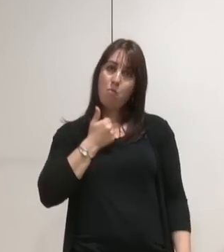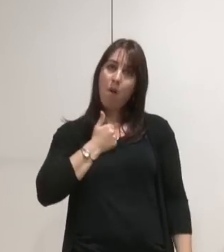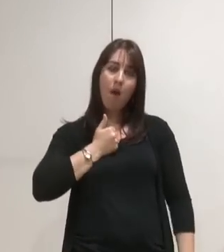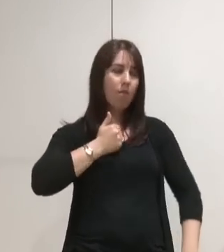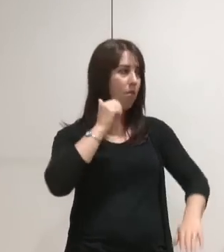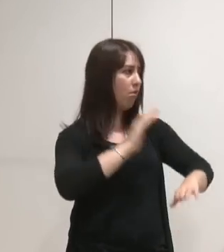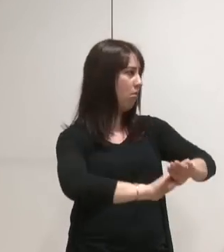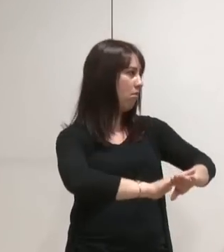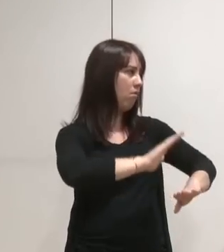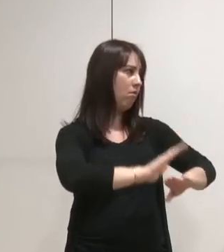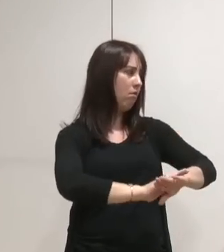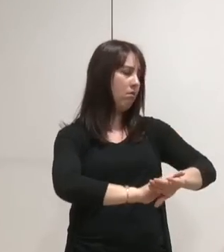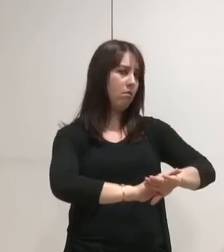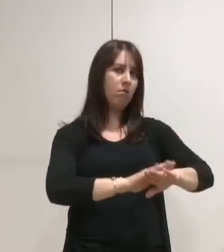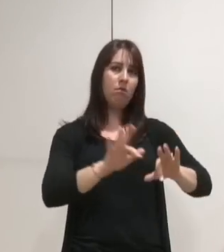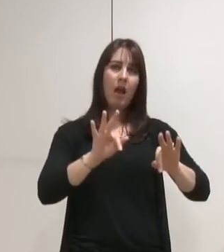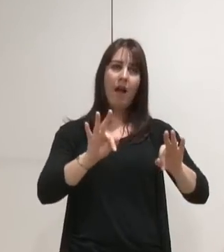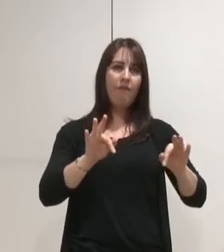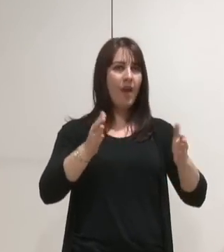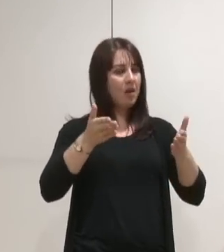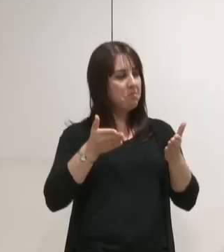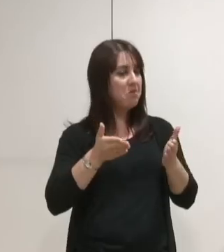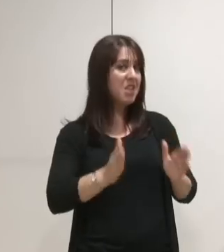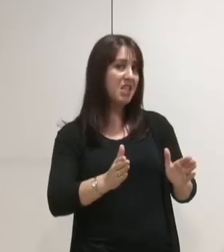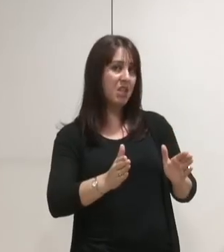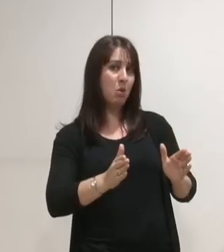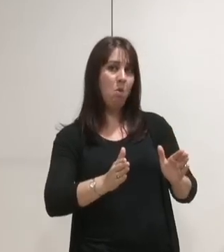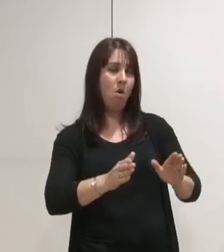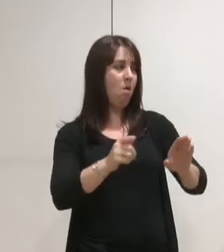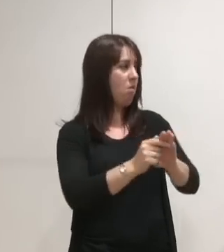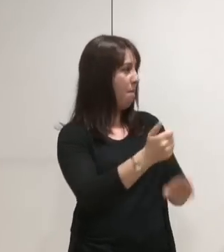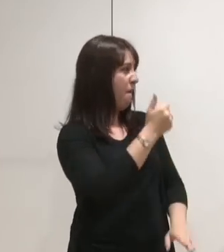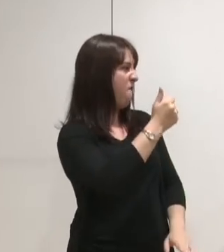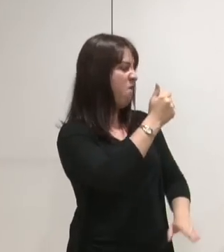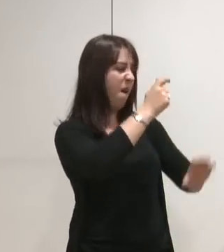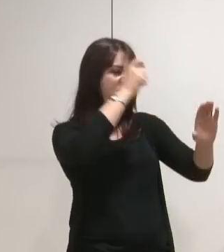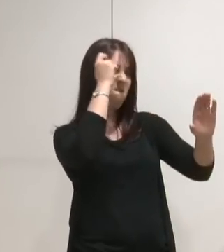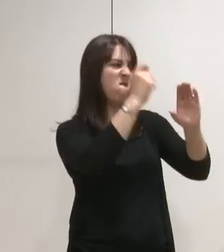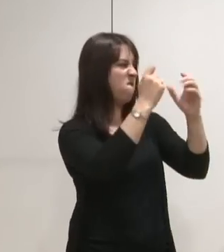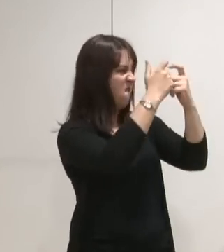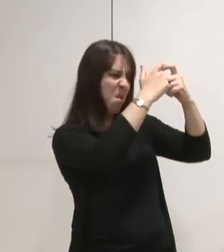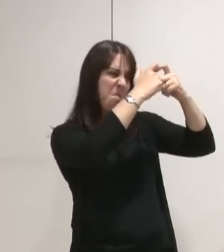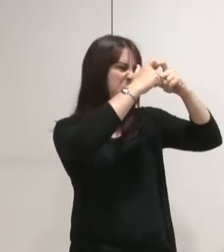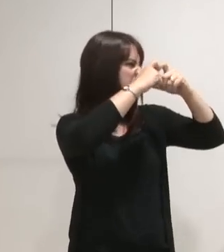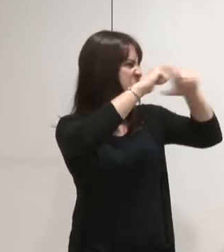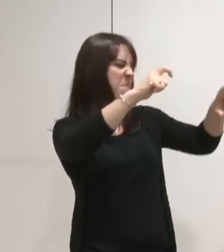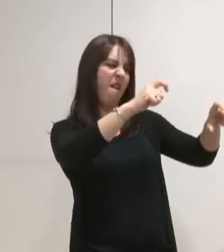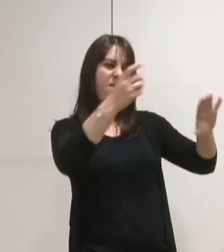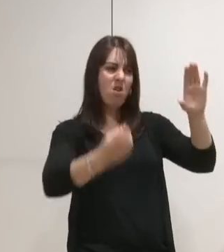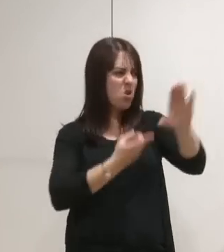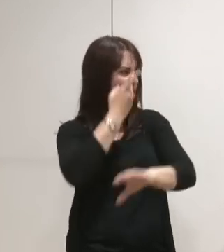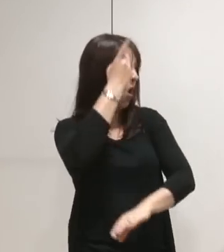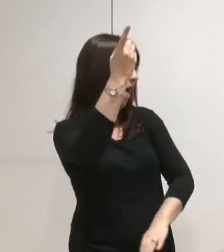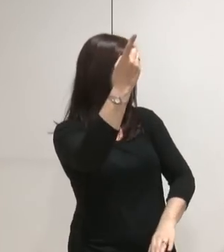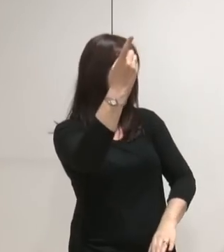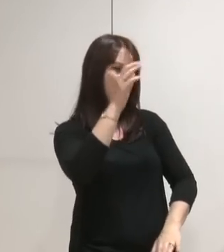cette décision vous marque au fer rouge du riment pour le reste